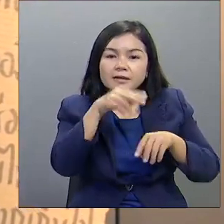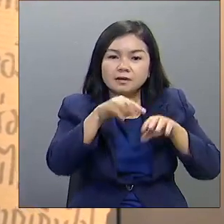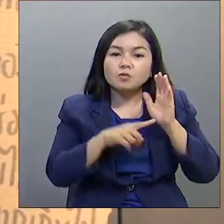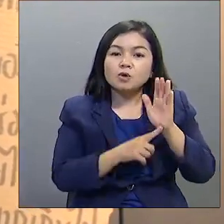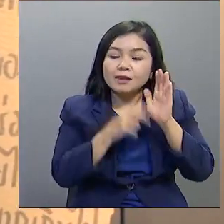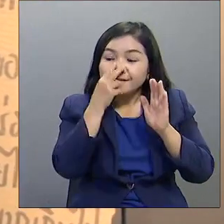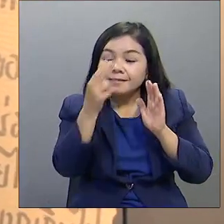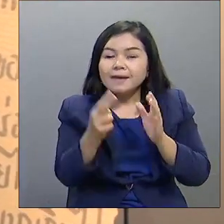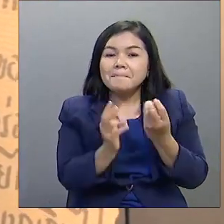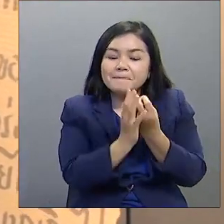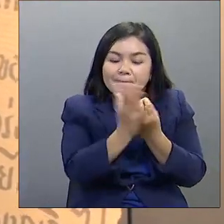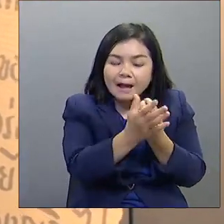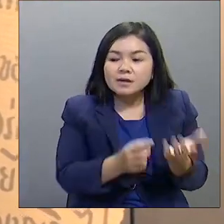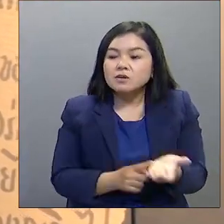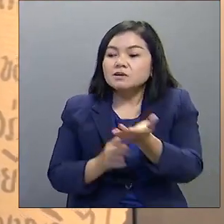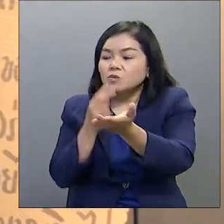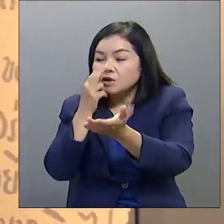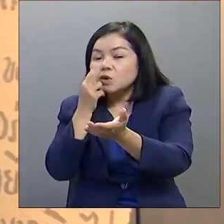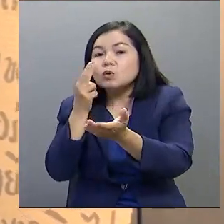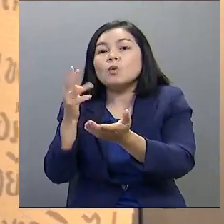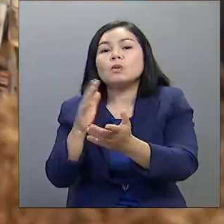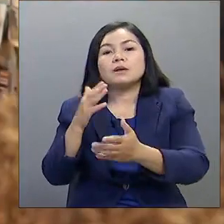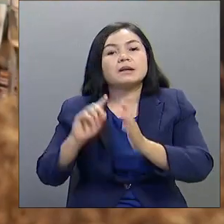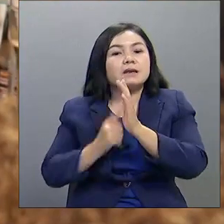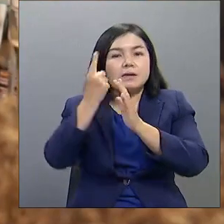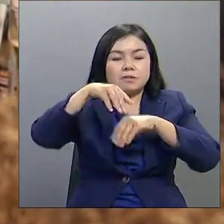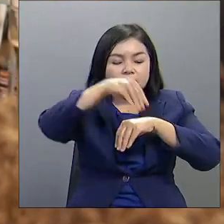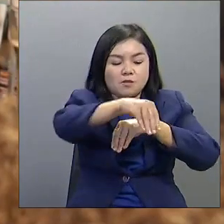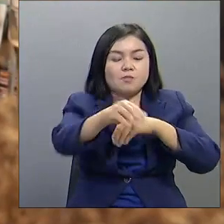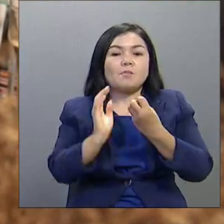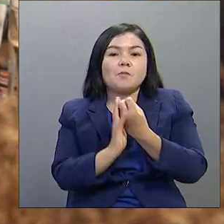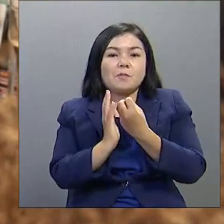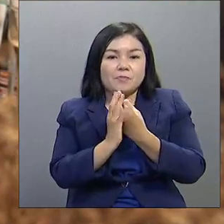ป็นสโลแกนที่พวกเราคิดขึ้นมาตอนที่เริ่มทำฟาร์มอะค่ะ